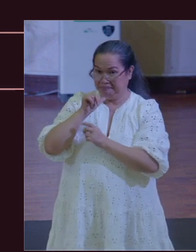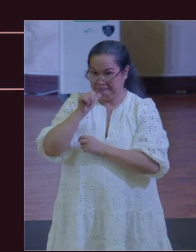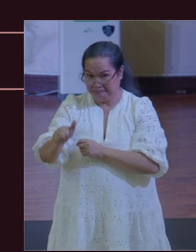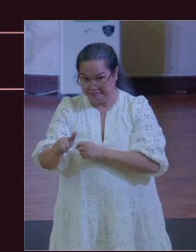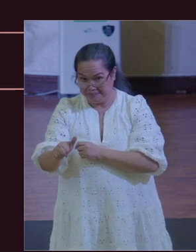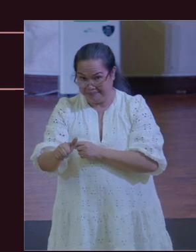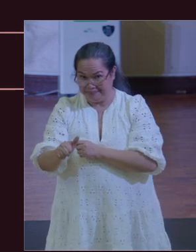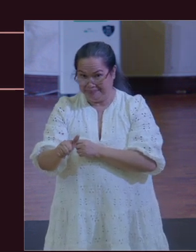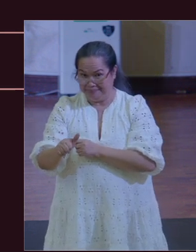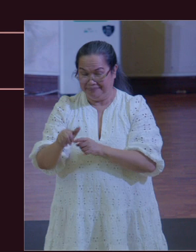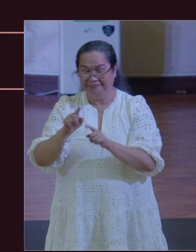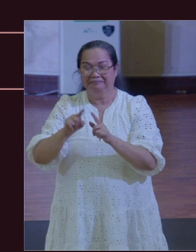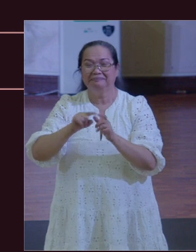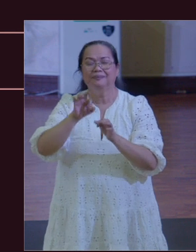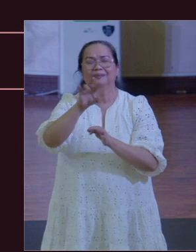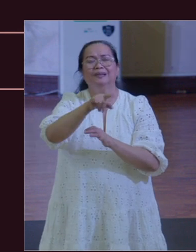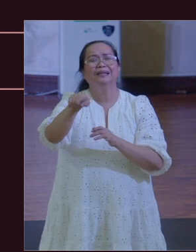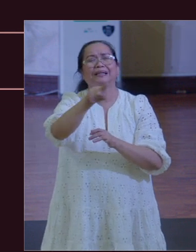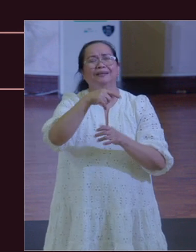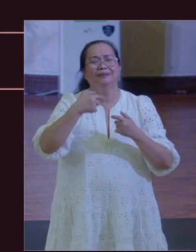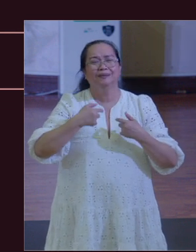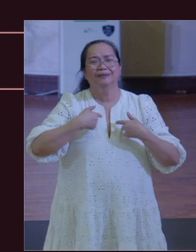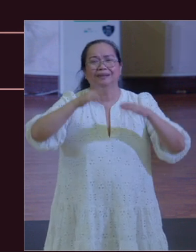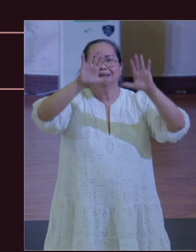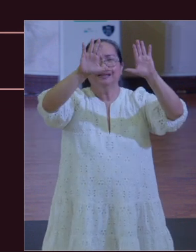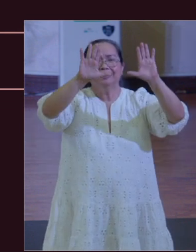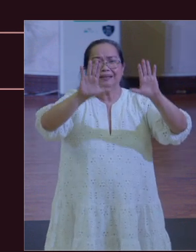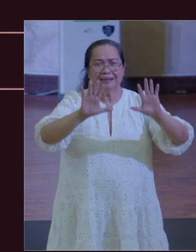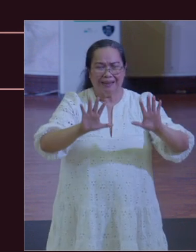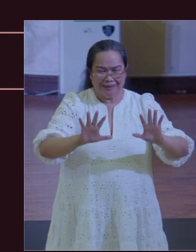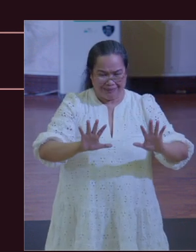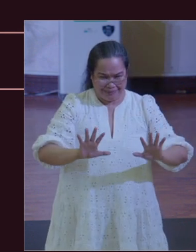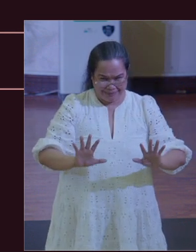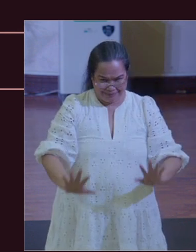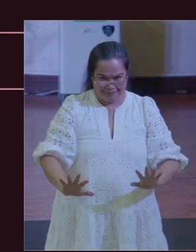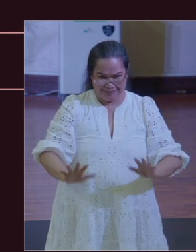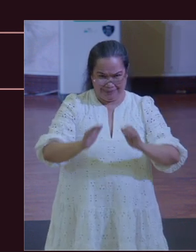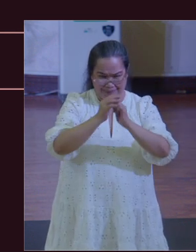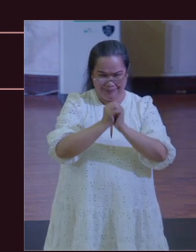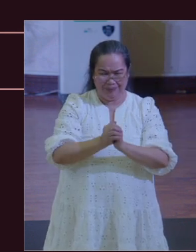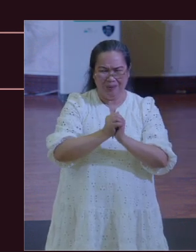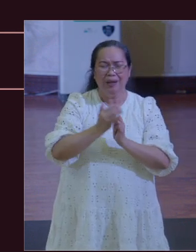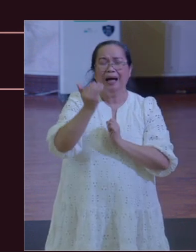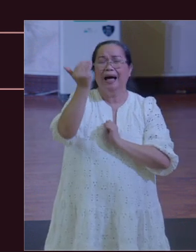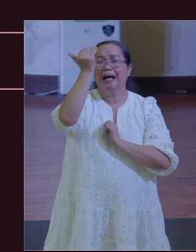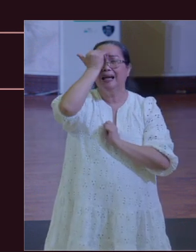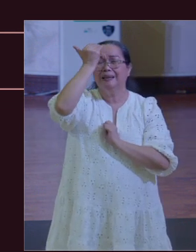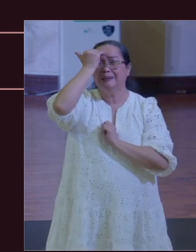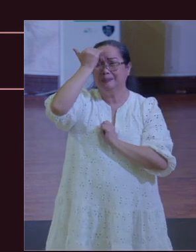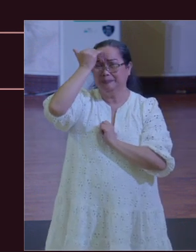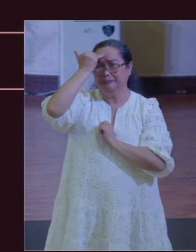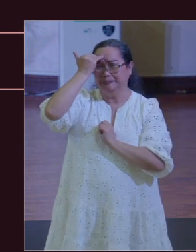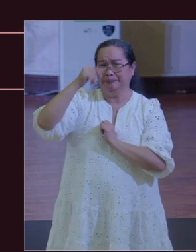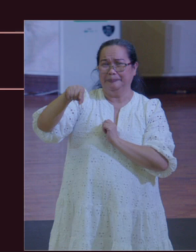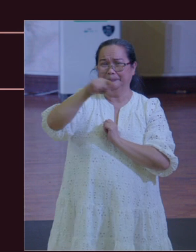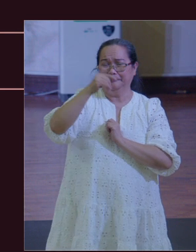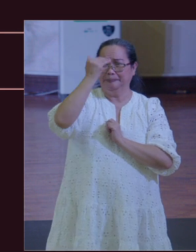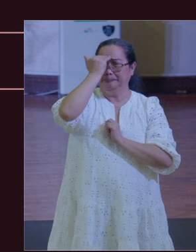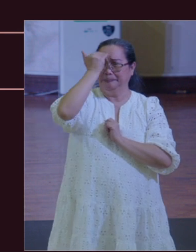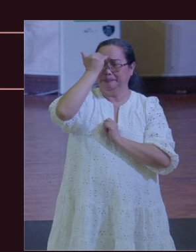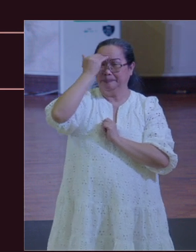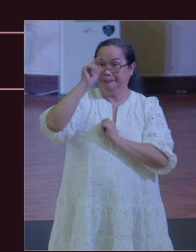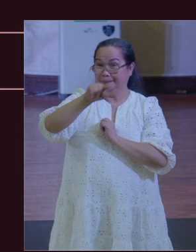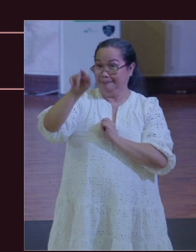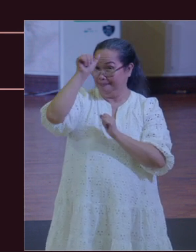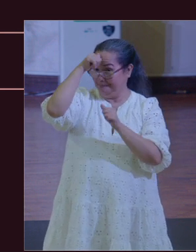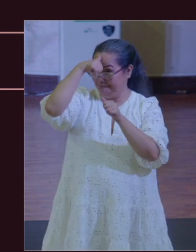Yun eh. Kaya nga may Sunday worship service. Alam nyo na ito eh. Alam ko na ni ito, pero